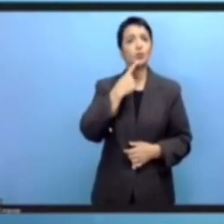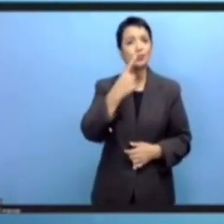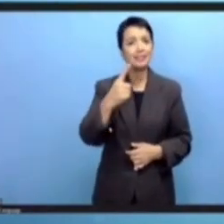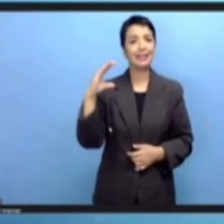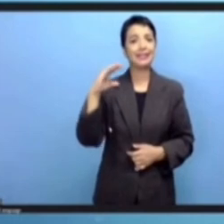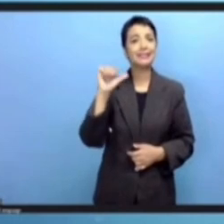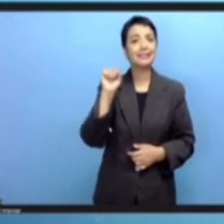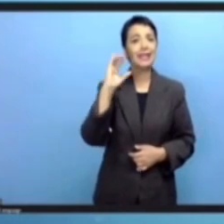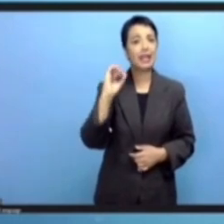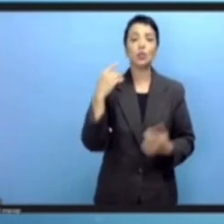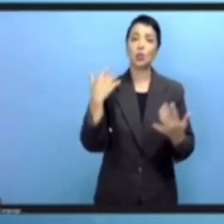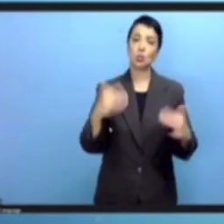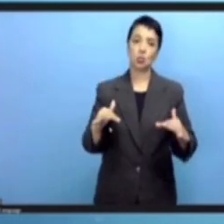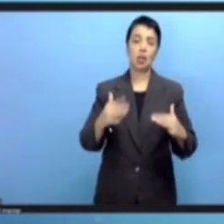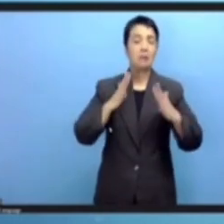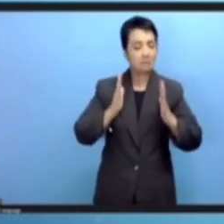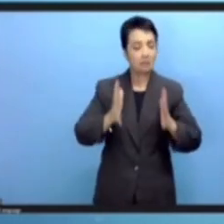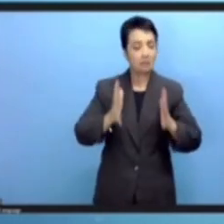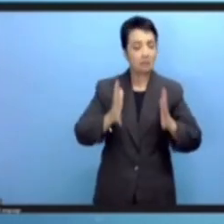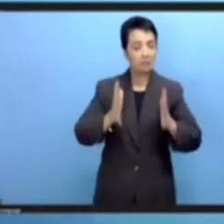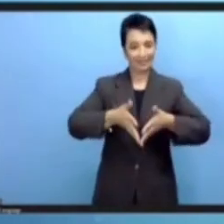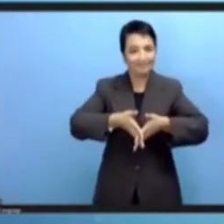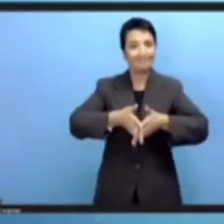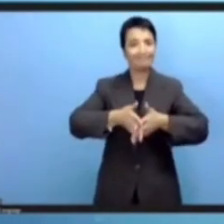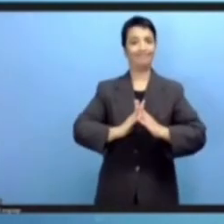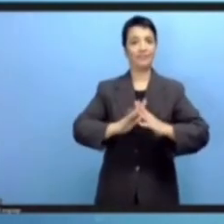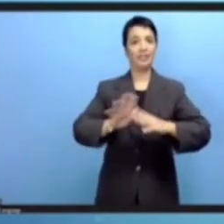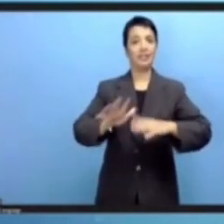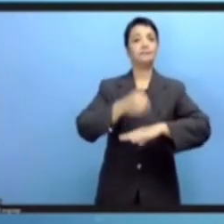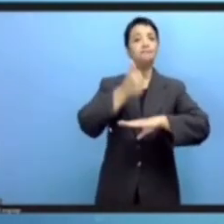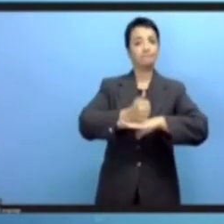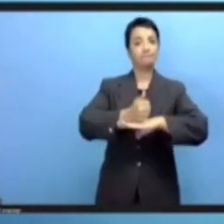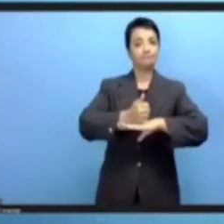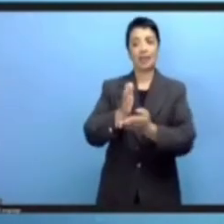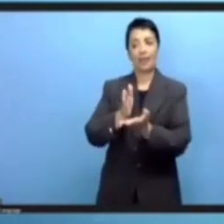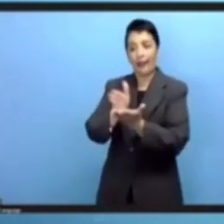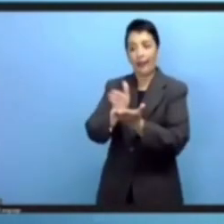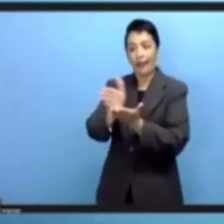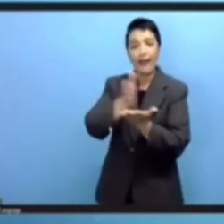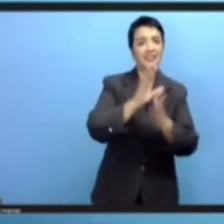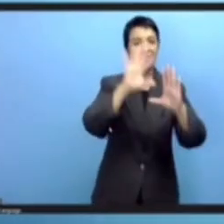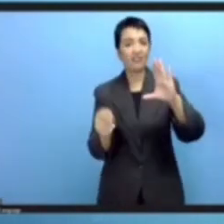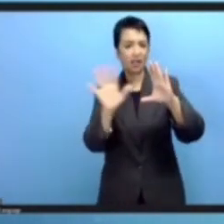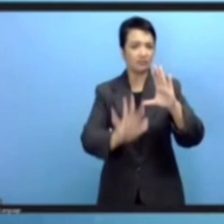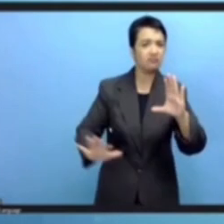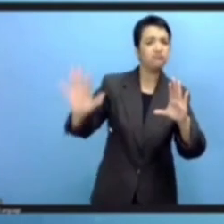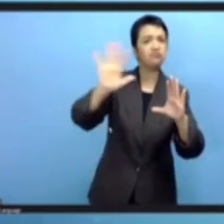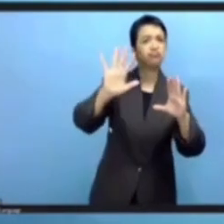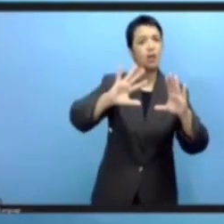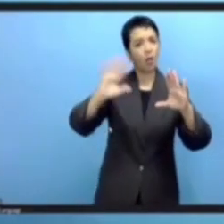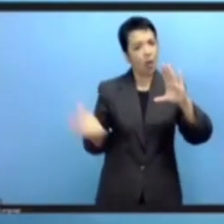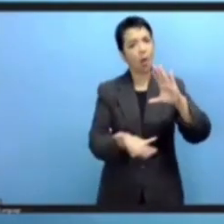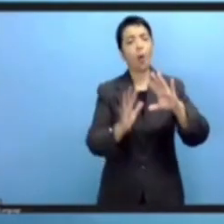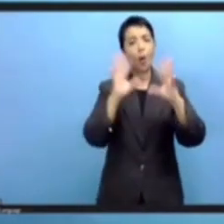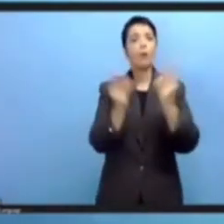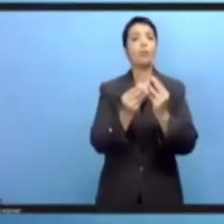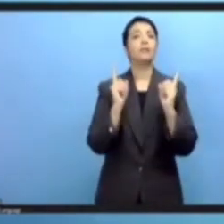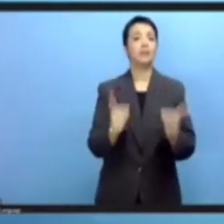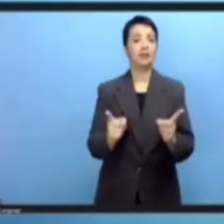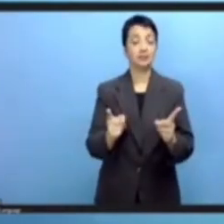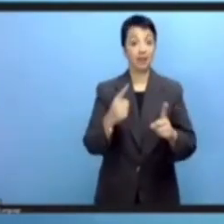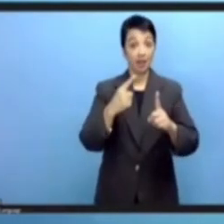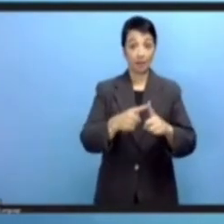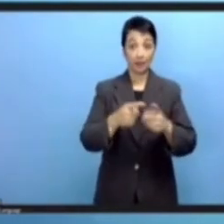pourrais me tenir devant vous sans faire l'écho des organisations civiles dans le rétablissement de